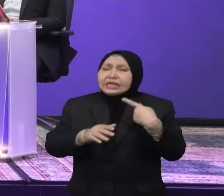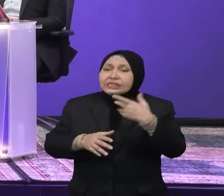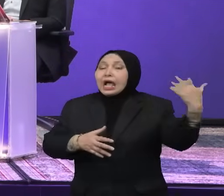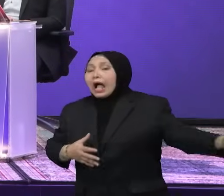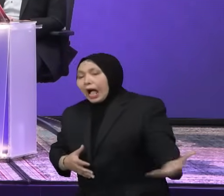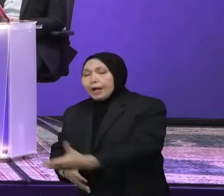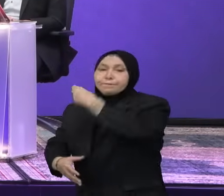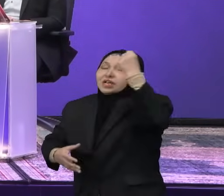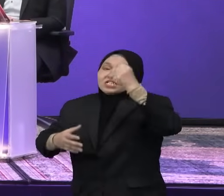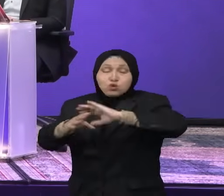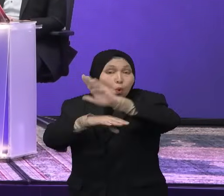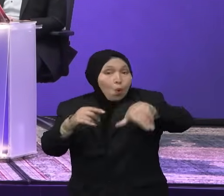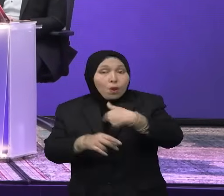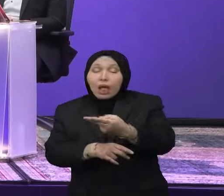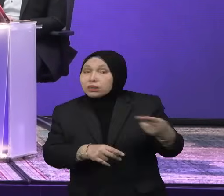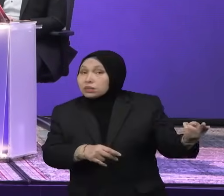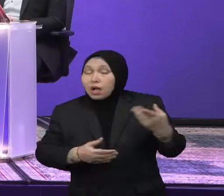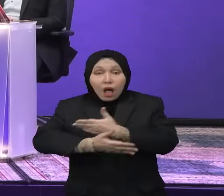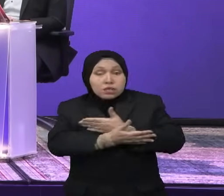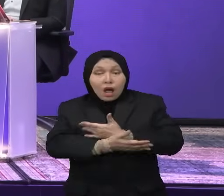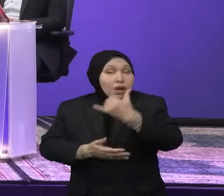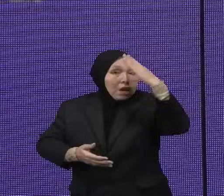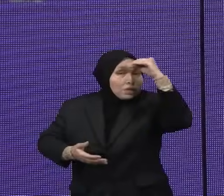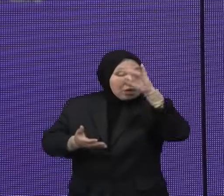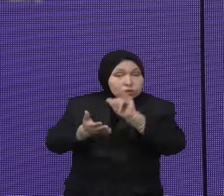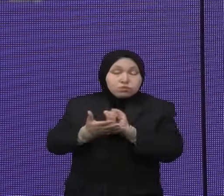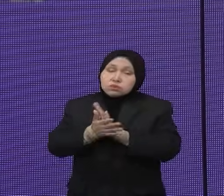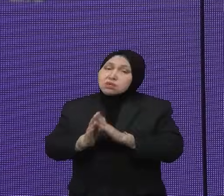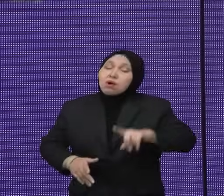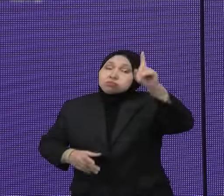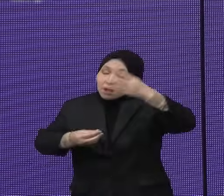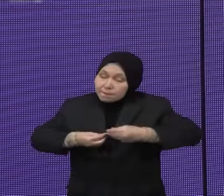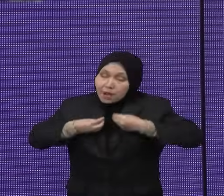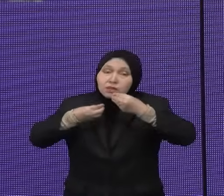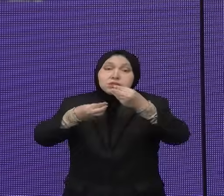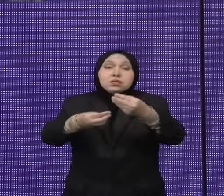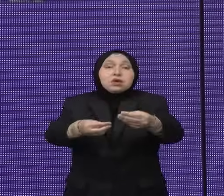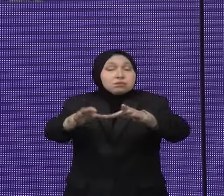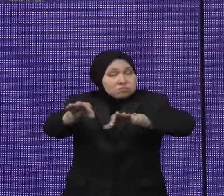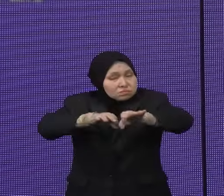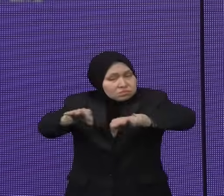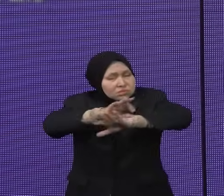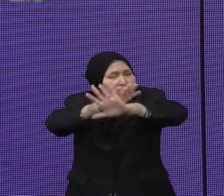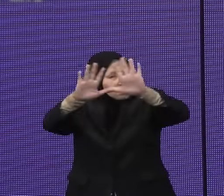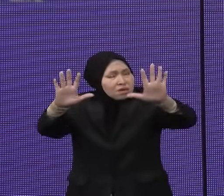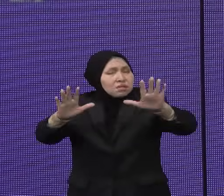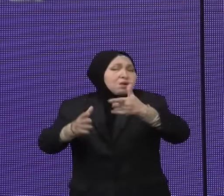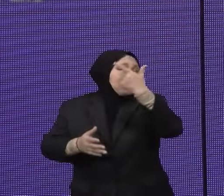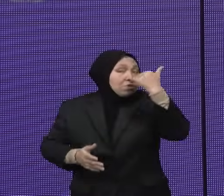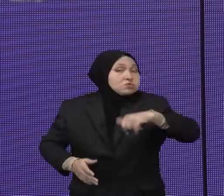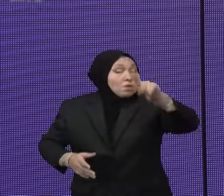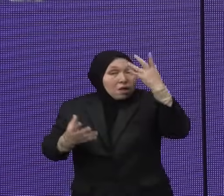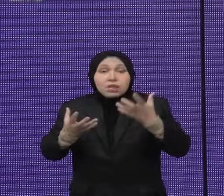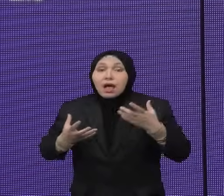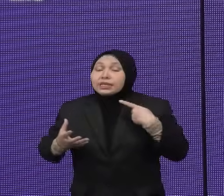kaut sahaja segala harta si anak lelaki tersebut. Maka Allah berikan pencerahan ini kerana Allah nak